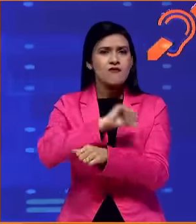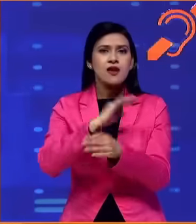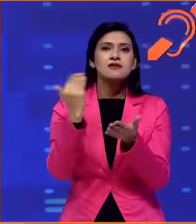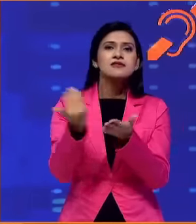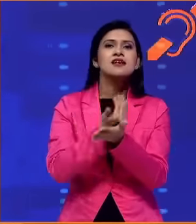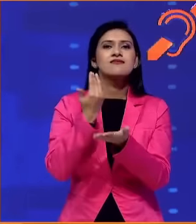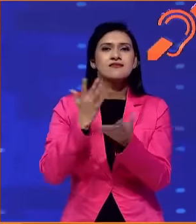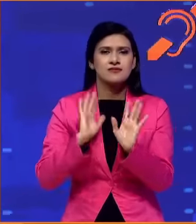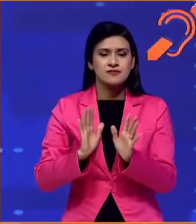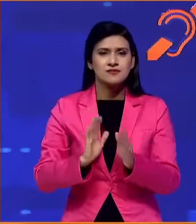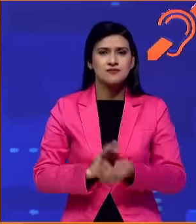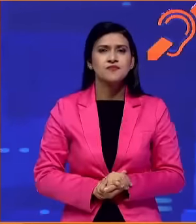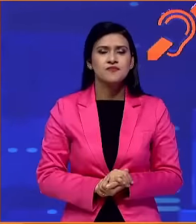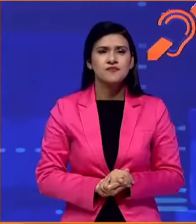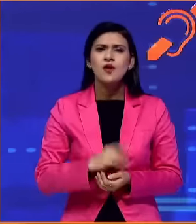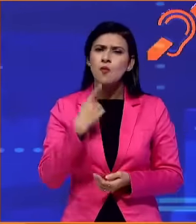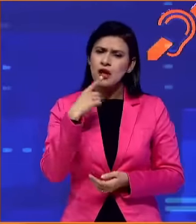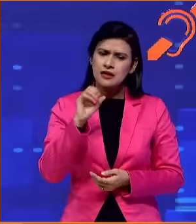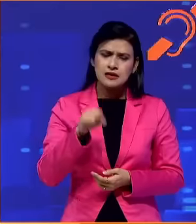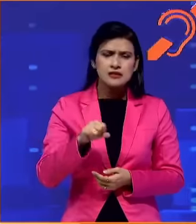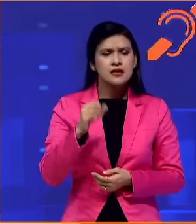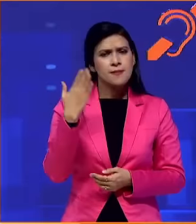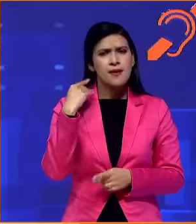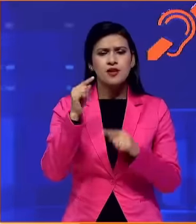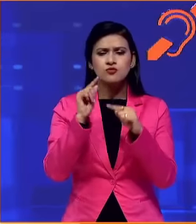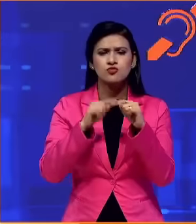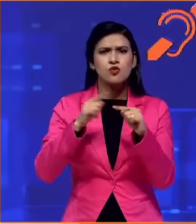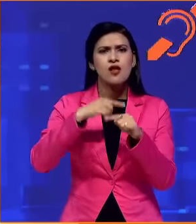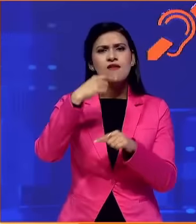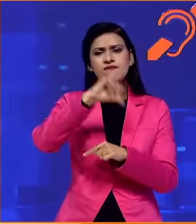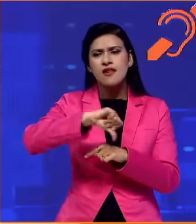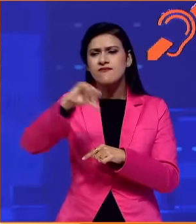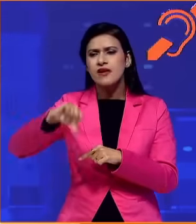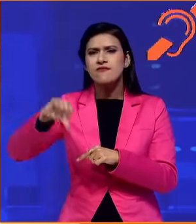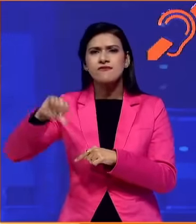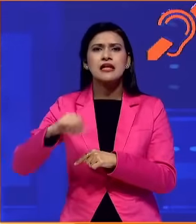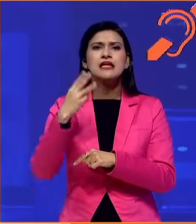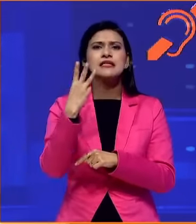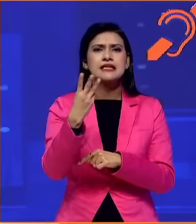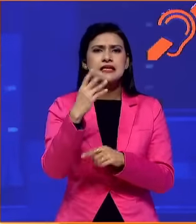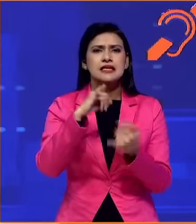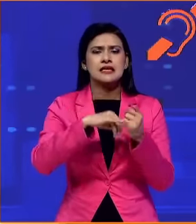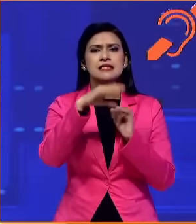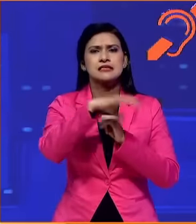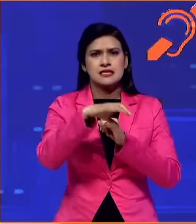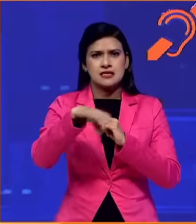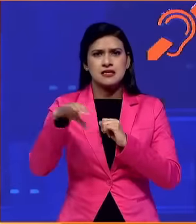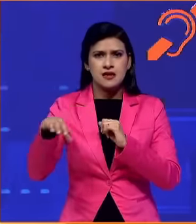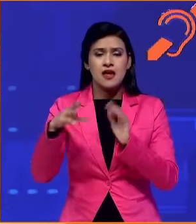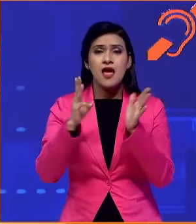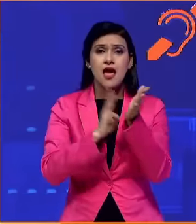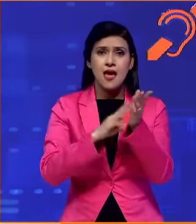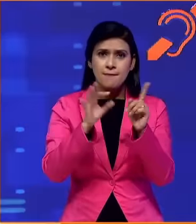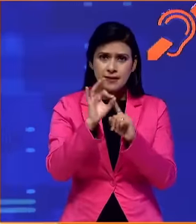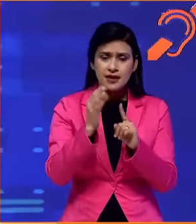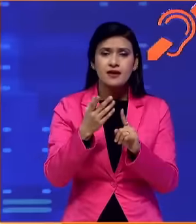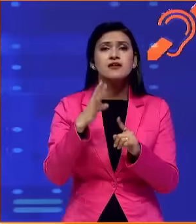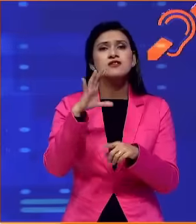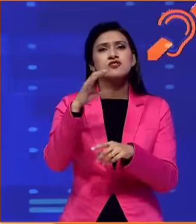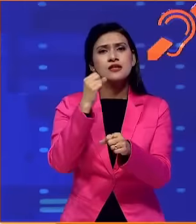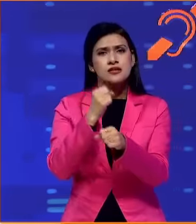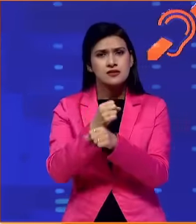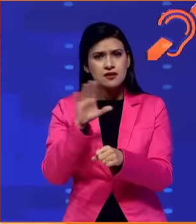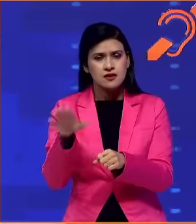देखिए,हमचुनावहारगए,औरहम तीनोंराज्योंमेंहारगए,जिसकामुझे गहराअफसोसऔरदुखहै— मध्यप्रदेश,छत्तीसगढ़और राजस्थान